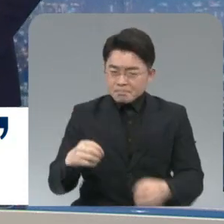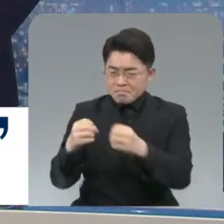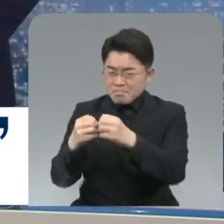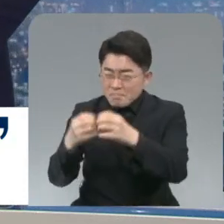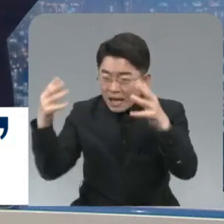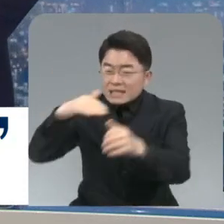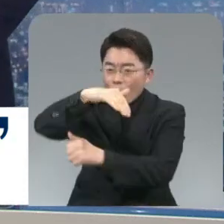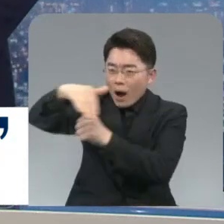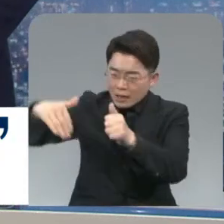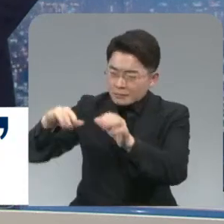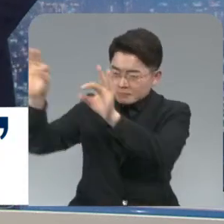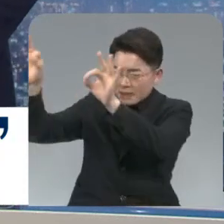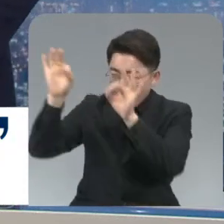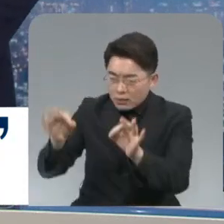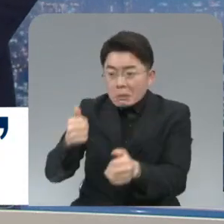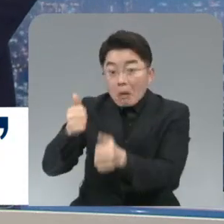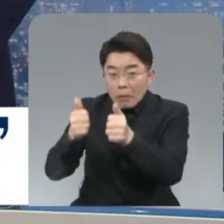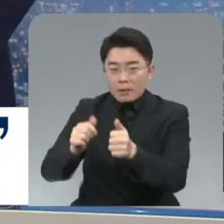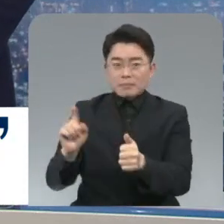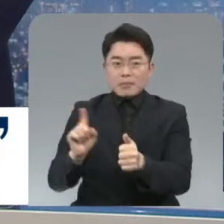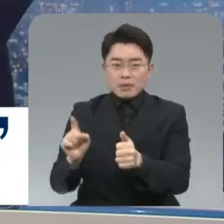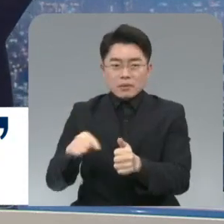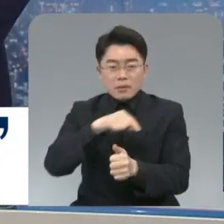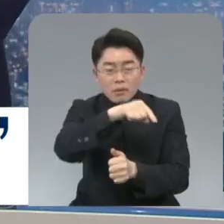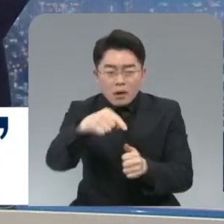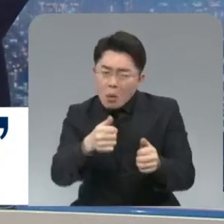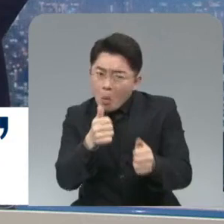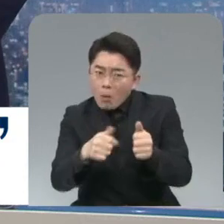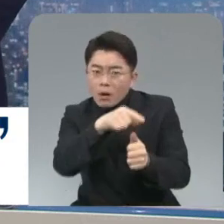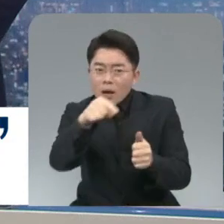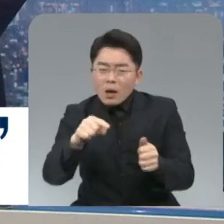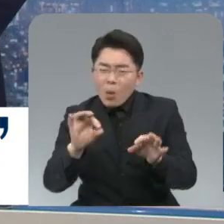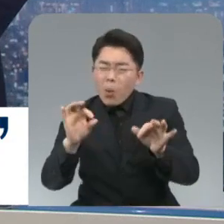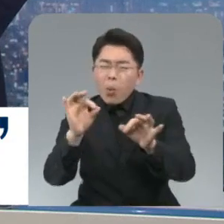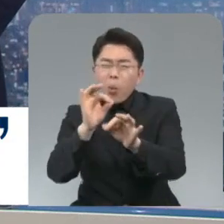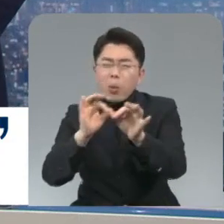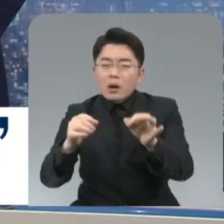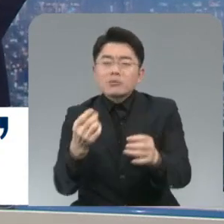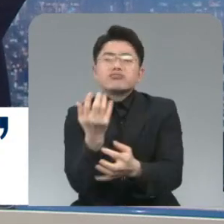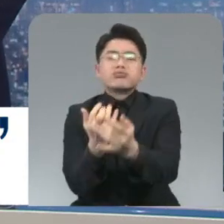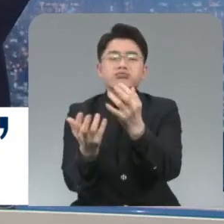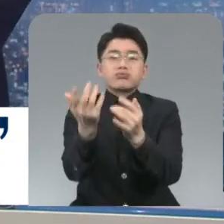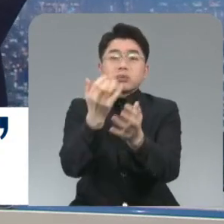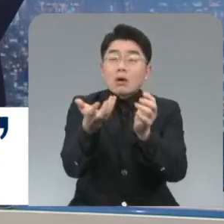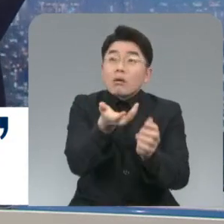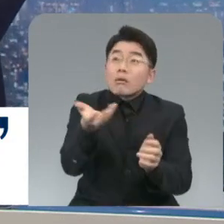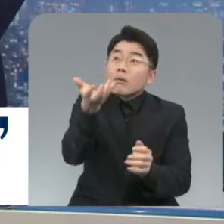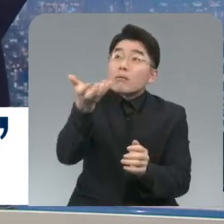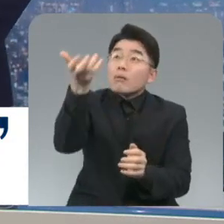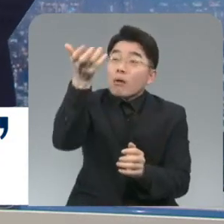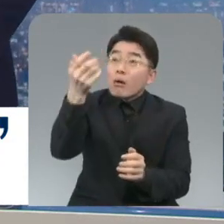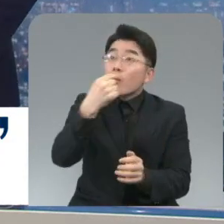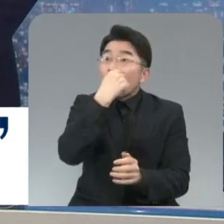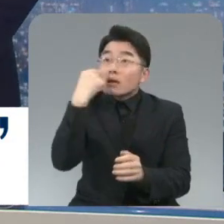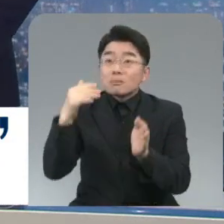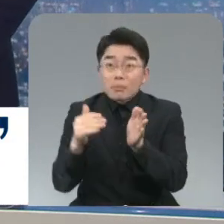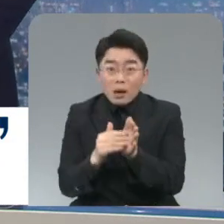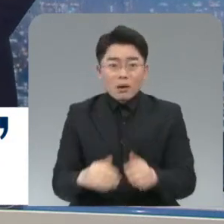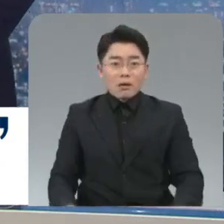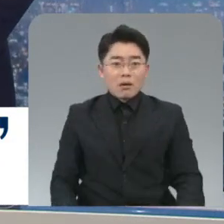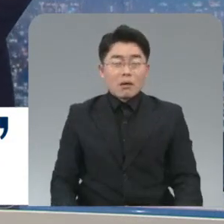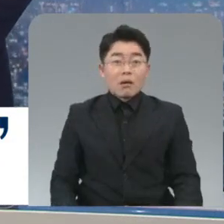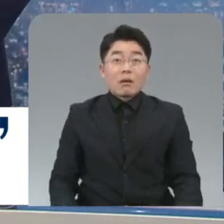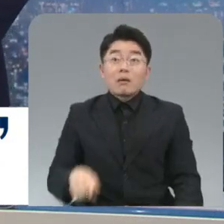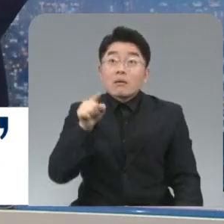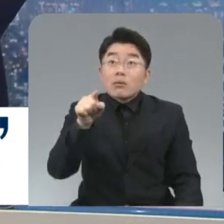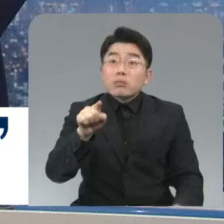이 수소 제거 장치에서 고온의 불꽃가루, 즉 불티가 날리는 게 확인됐습니다. 이럴 경우 수소 폭발의